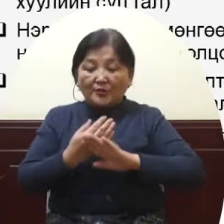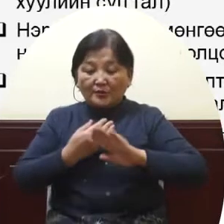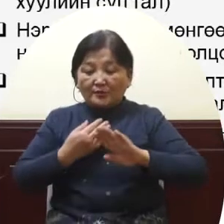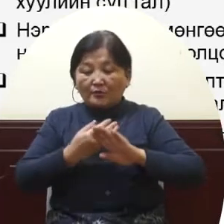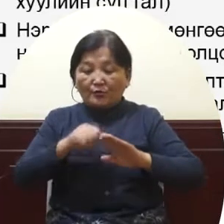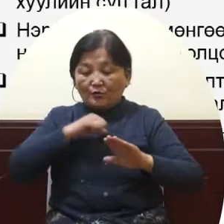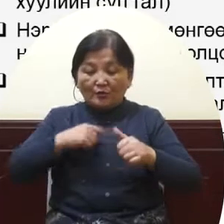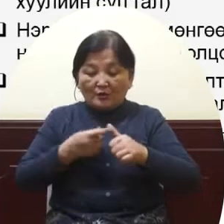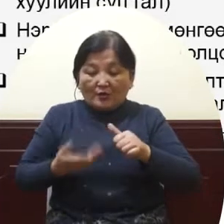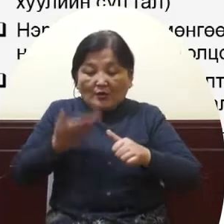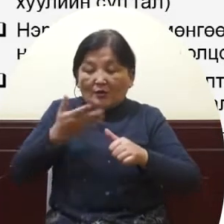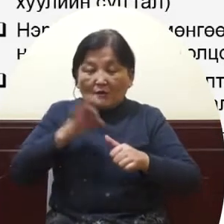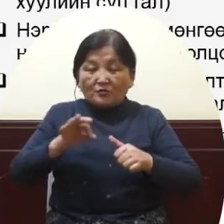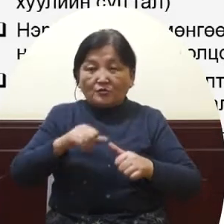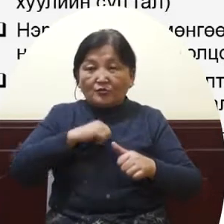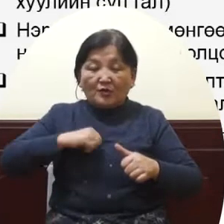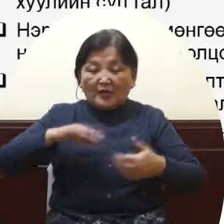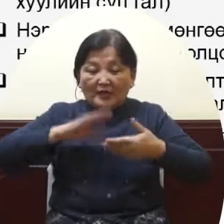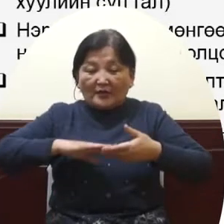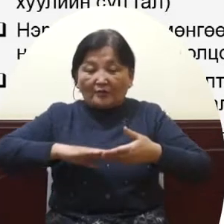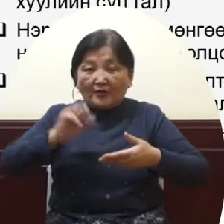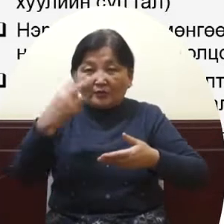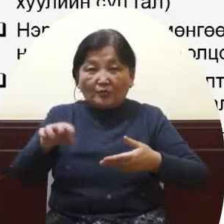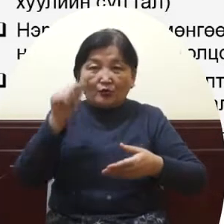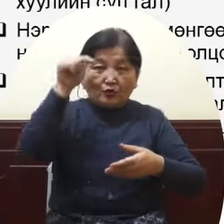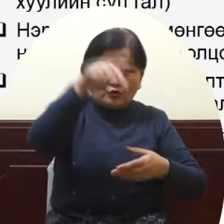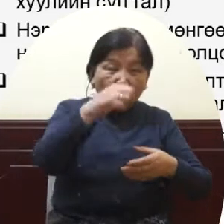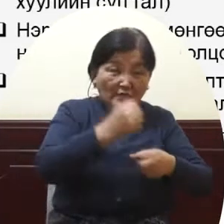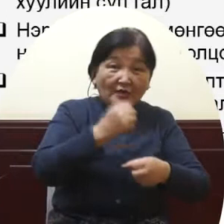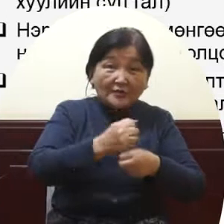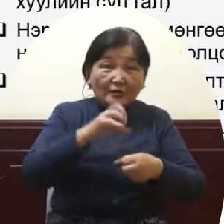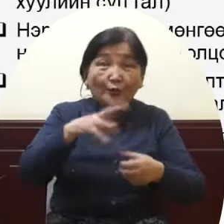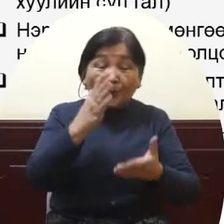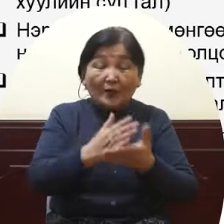бол манайд сонгууль бол нэг сонгуулийн хуулиар бол сонгуулийг